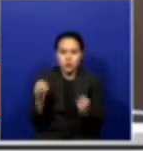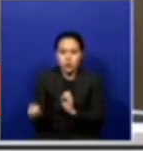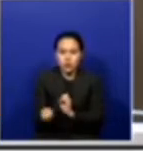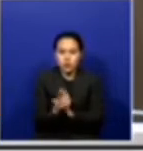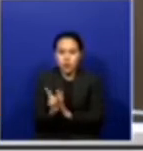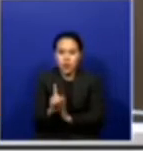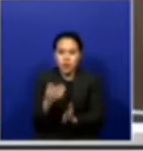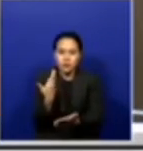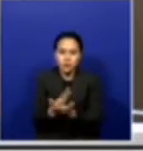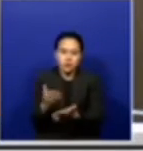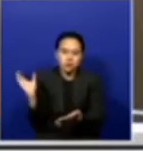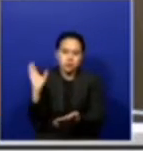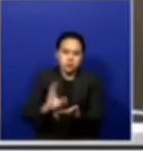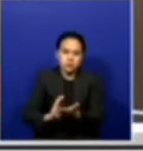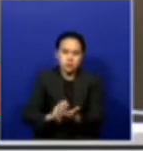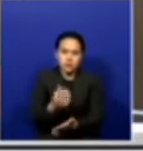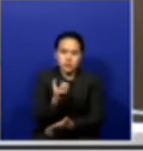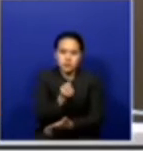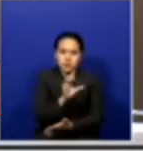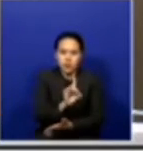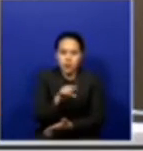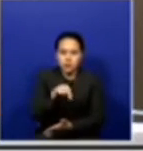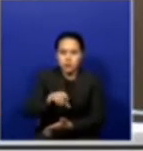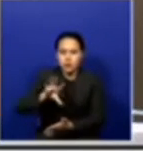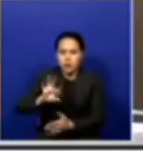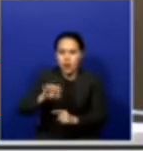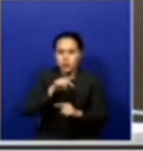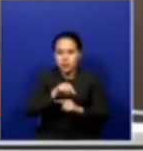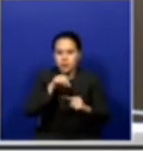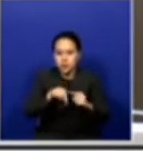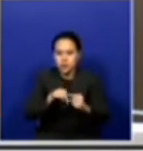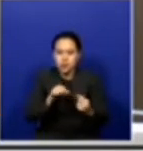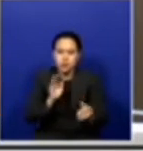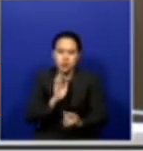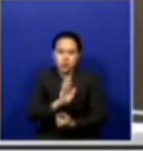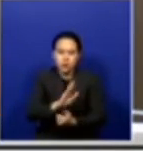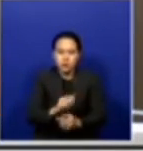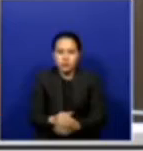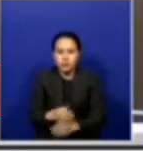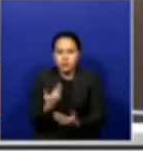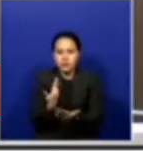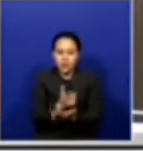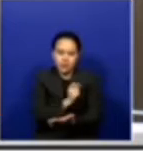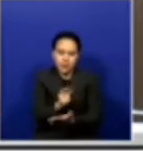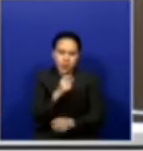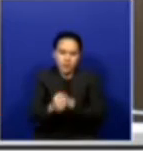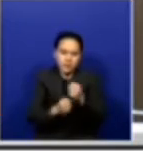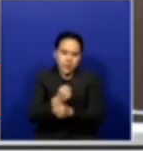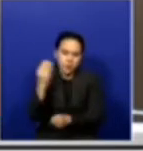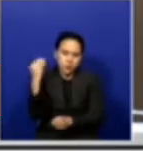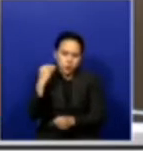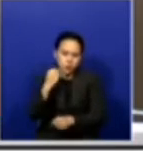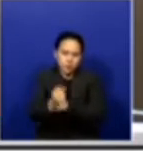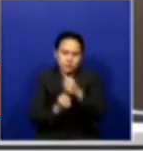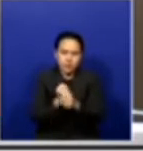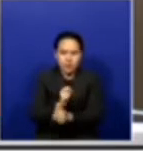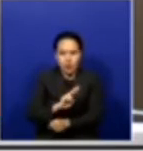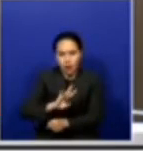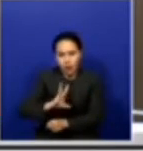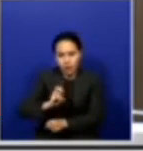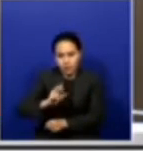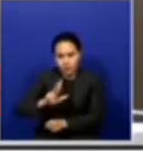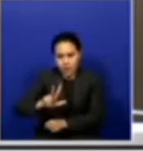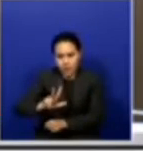นเหลือเพียงร้อยละ 18.9 ของวงเงินงบประมาณรายจ่ายประจำปี2563ซึ่งน้อยกว่าร้อย